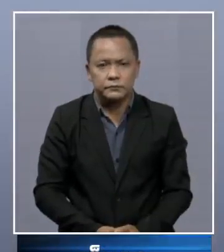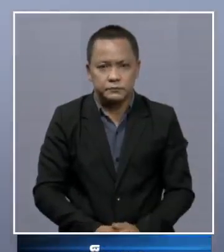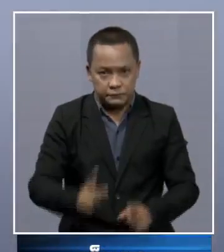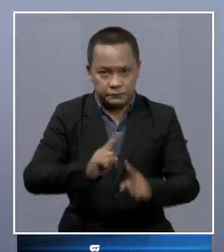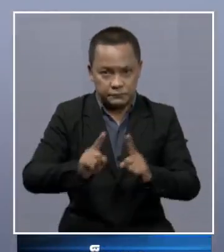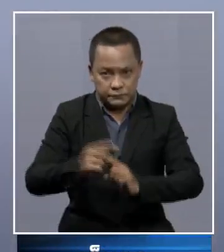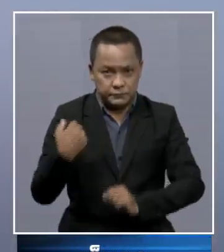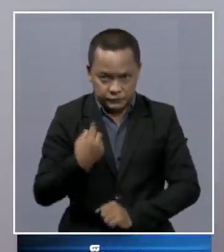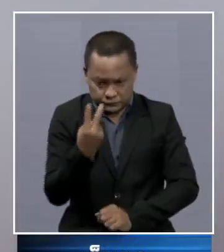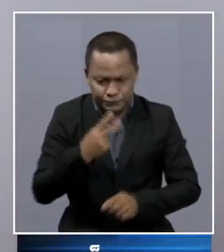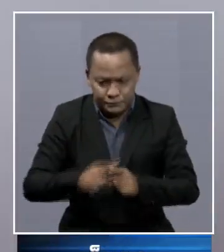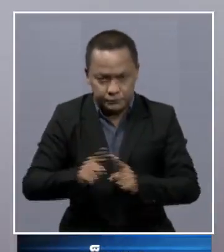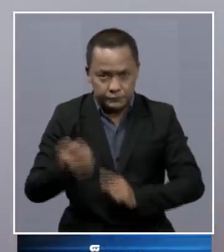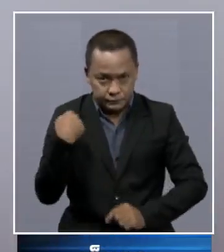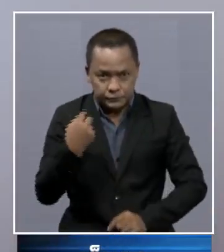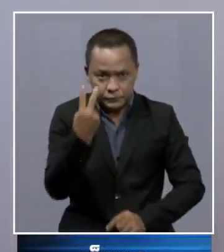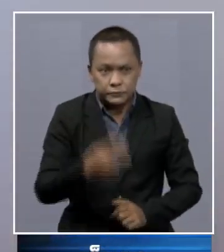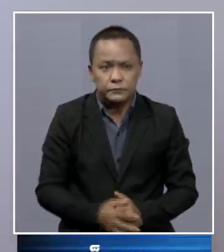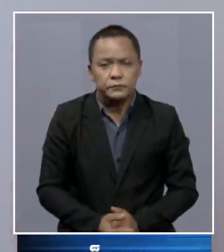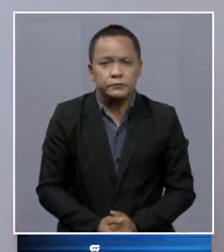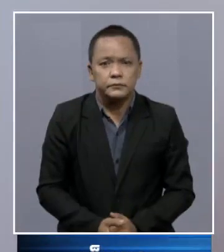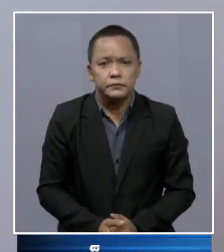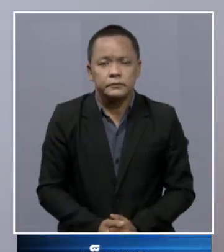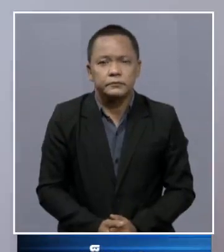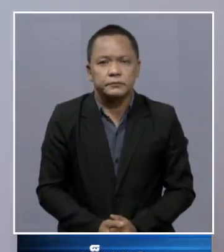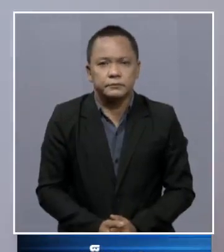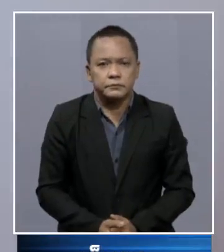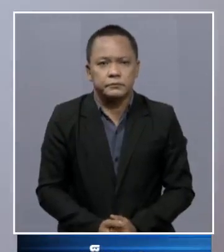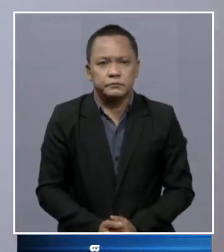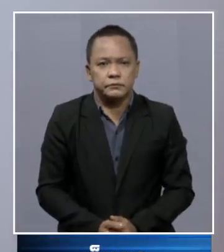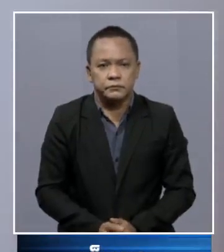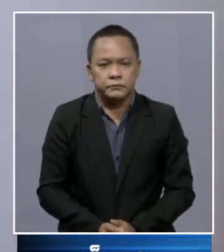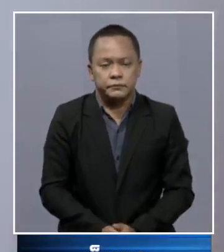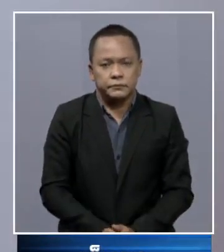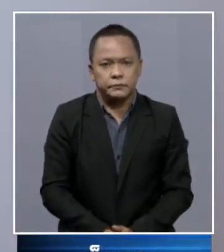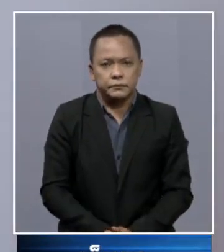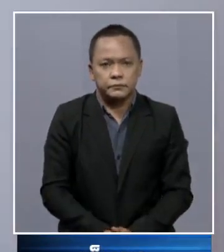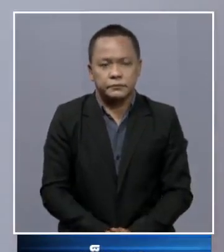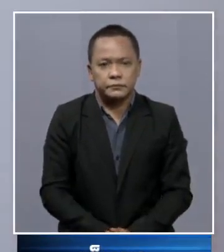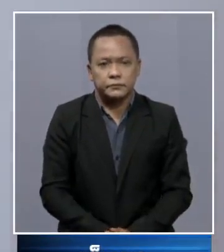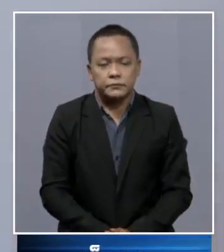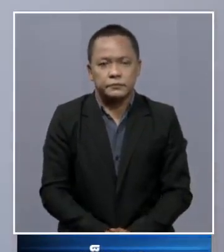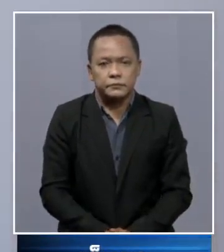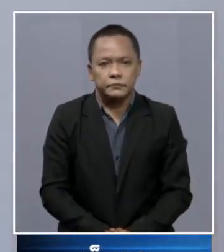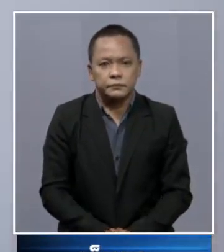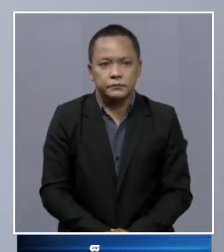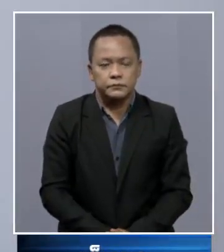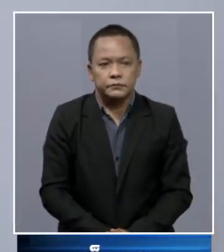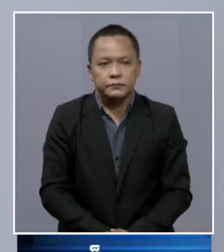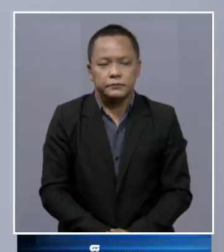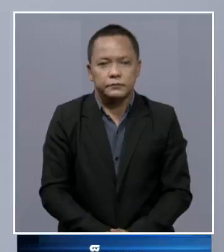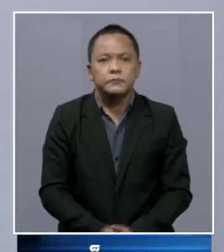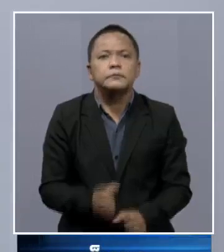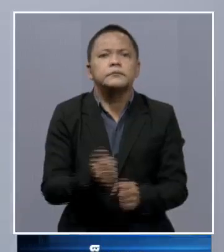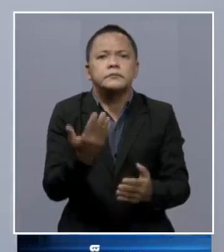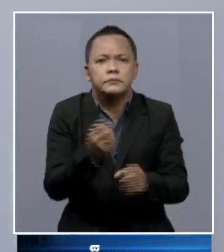broadcastingวหนรวไมว